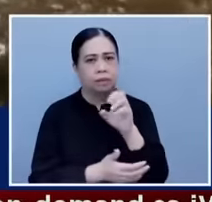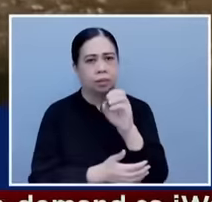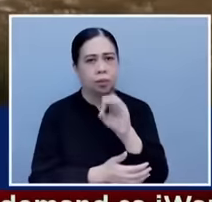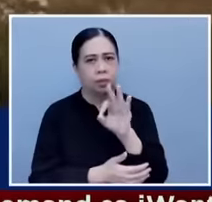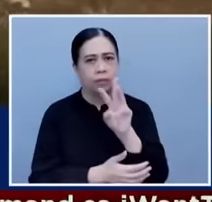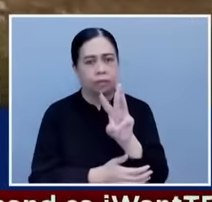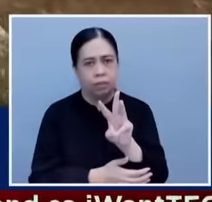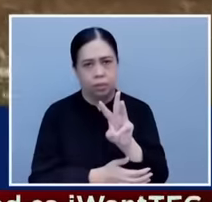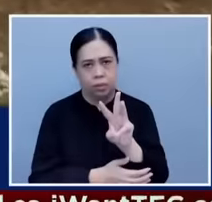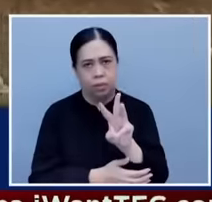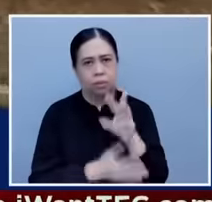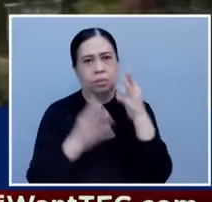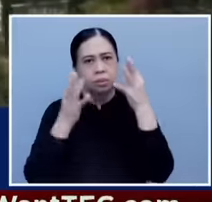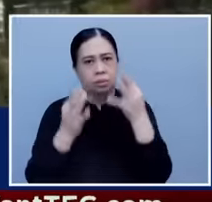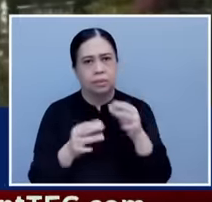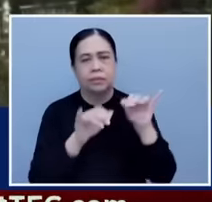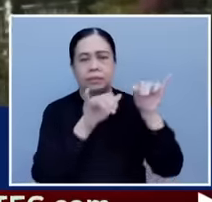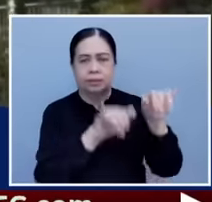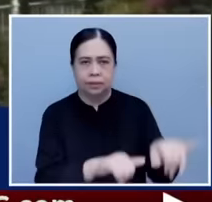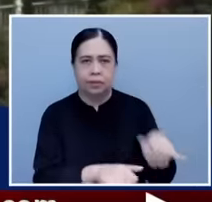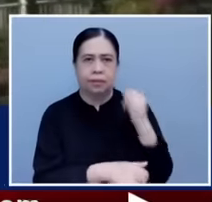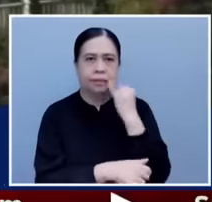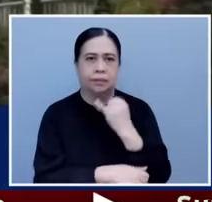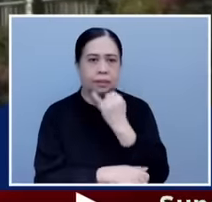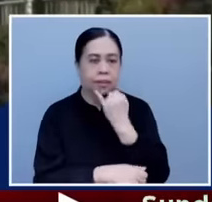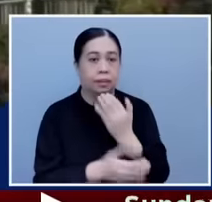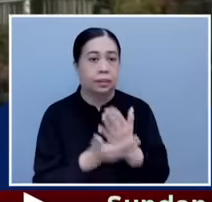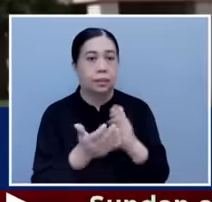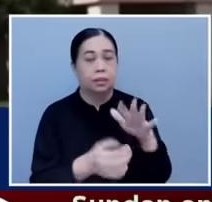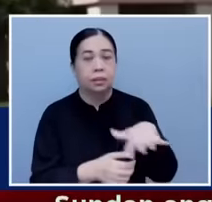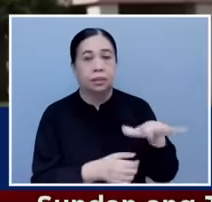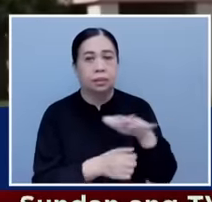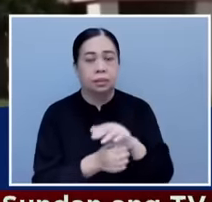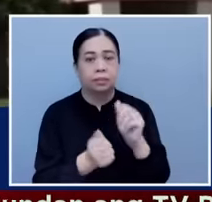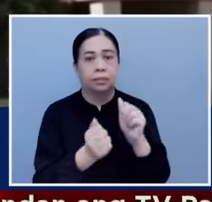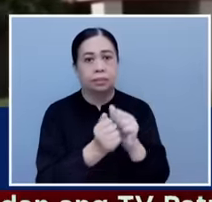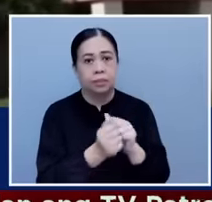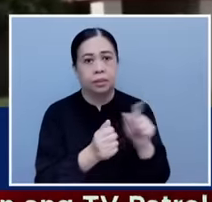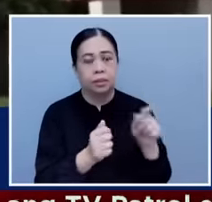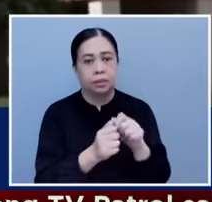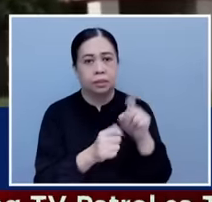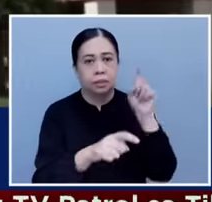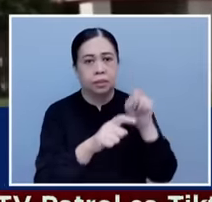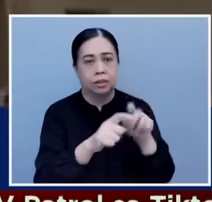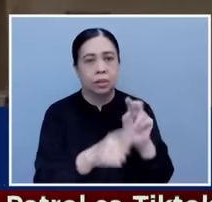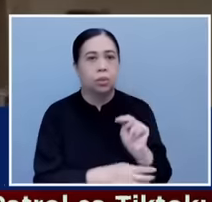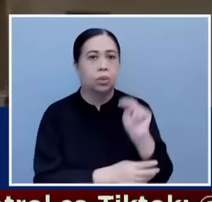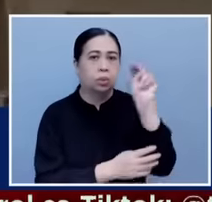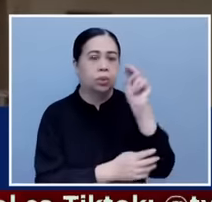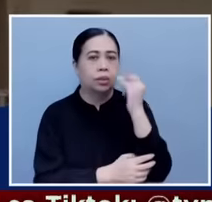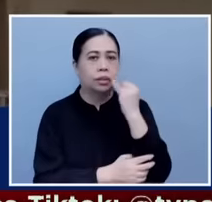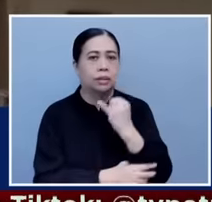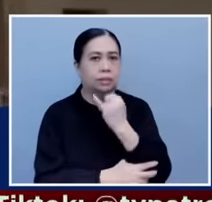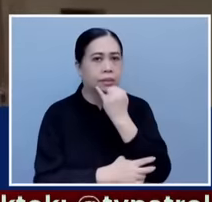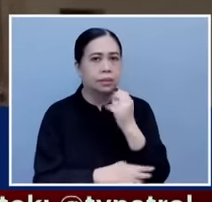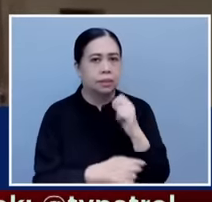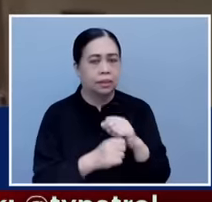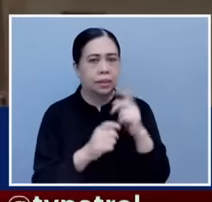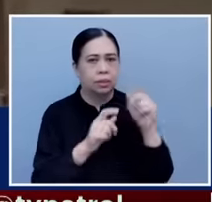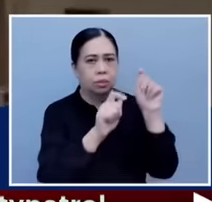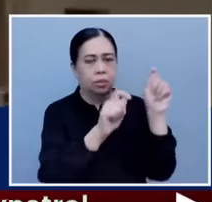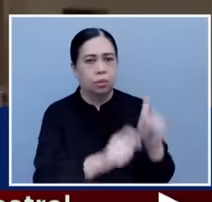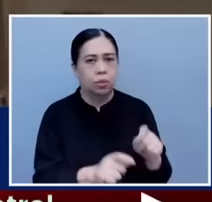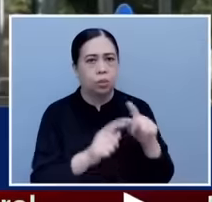OFWs, nagdesisyong manatili. Ang ilan sa kanila, kasama sa mga nakatira sa Northern Israel na pinalikas